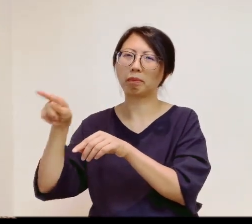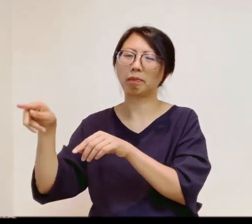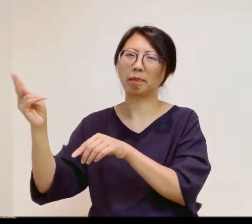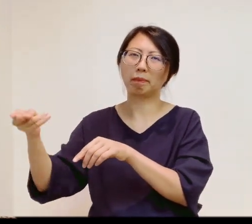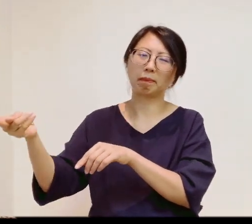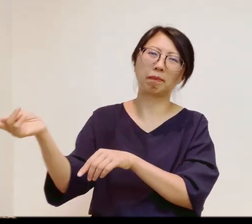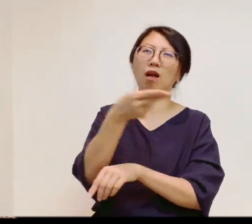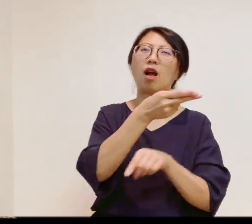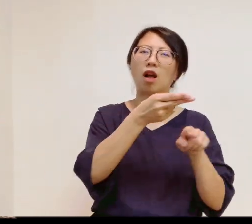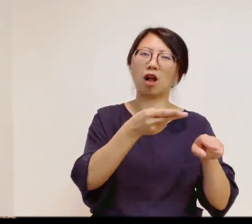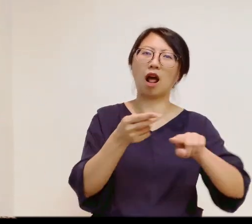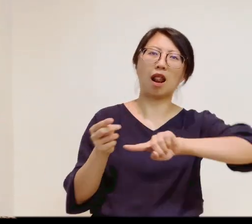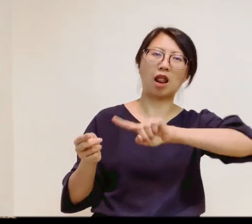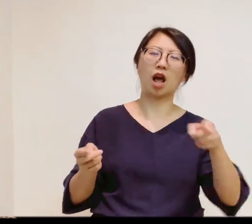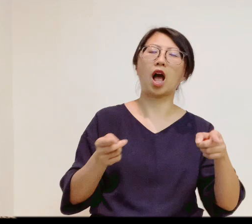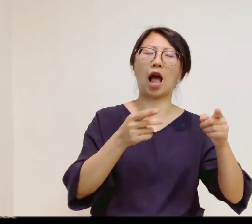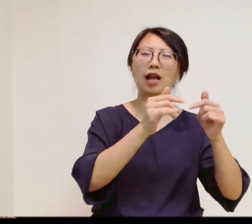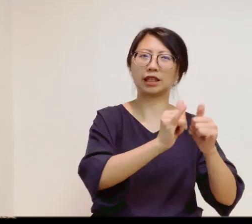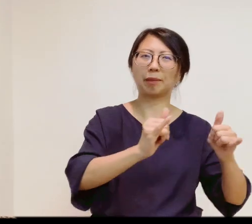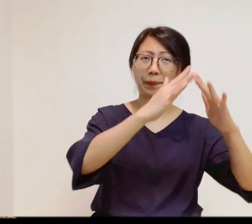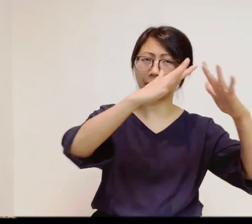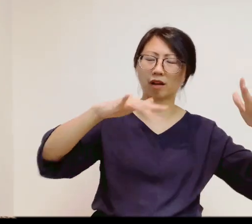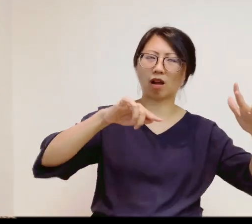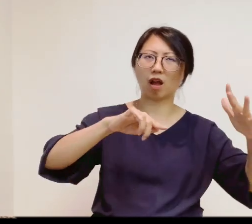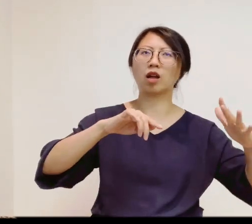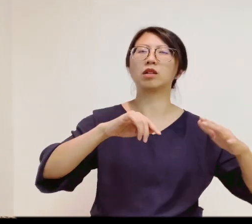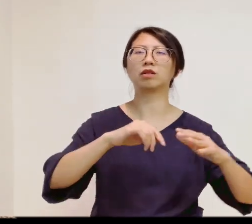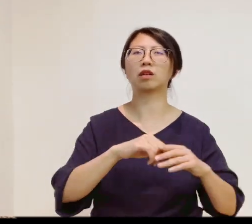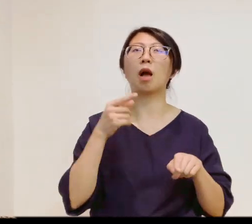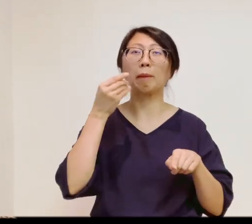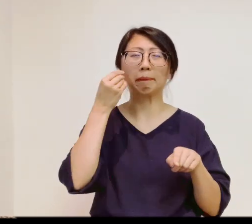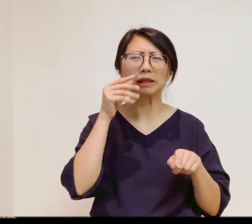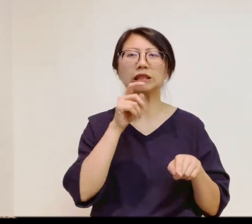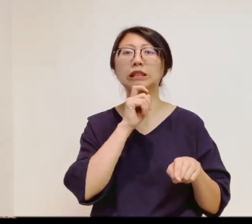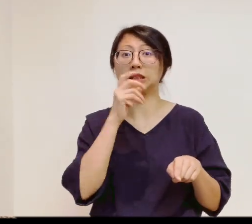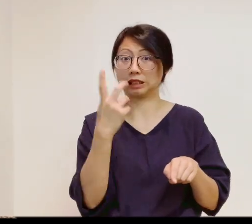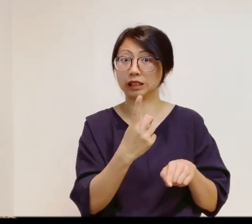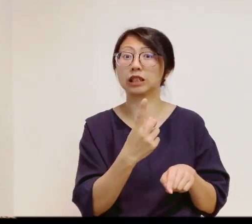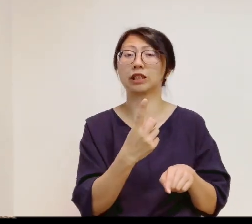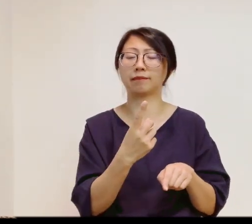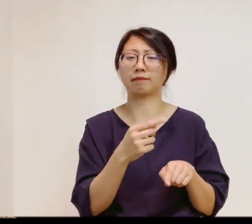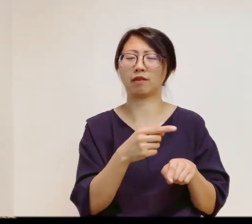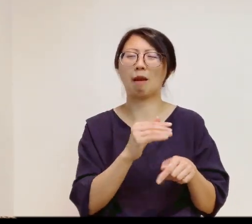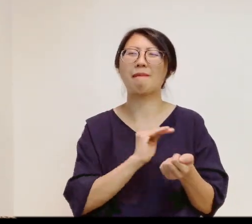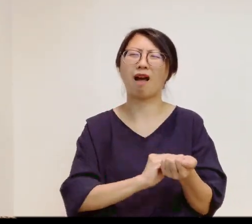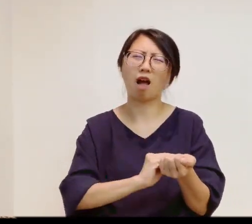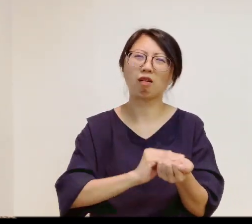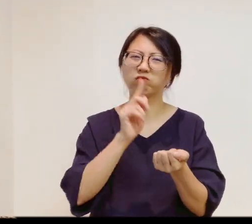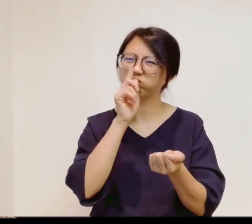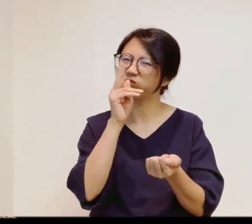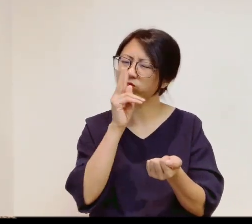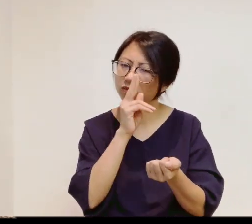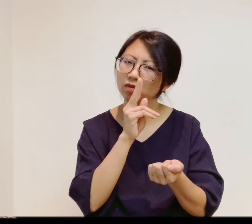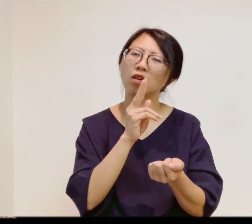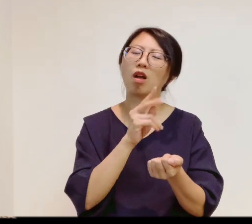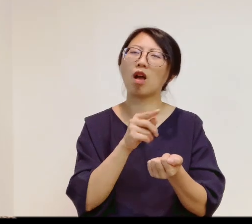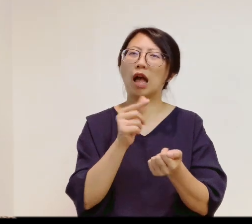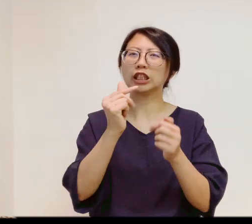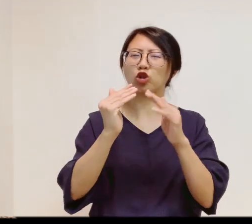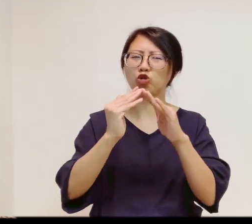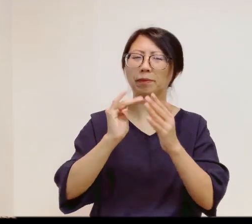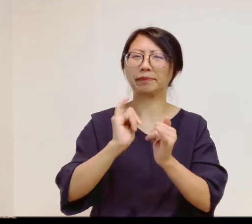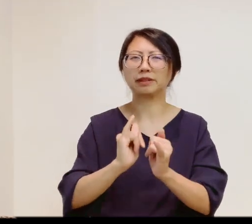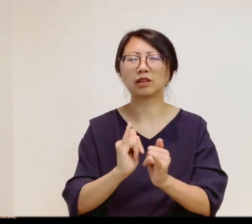要啊！我最記得佢喺呢個。其後即係呢個第二個集中營啦，即係呢個奧斯威辛集中營裏邊